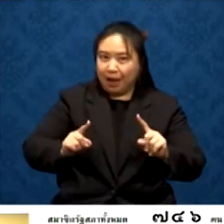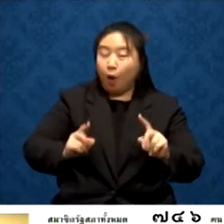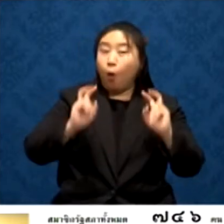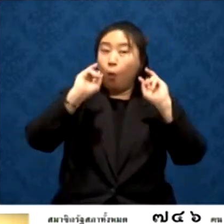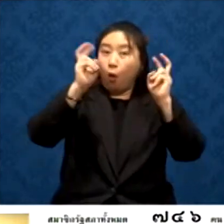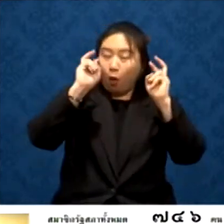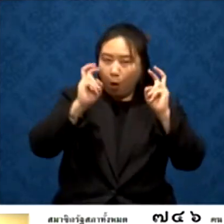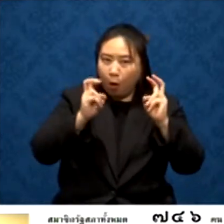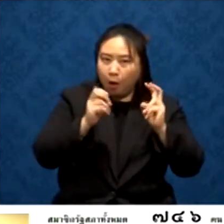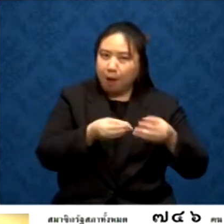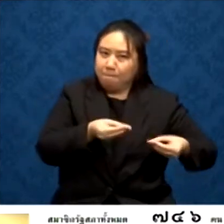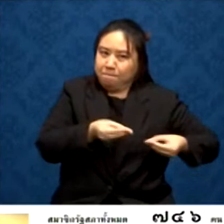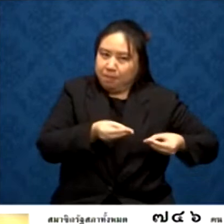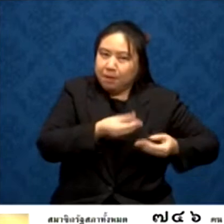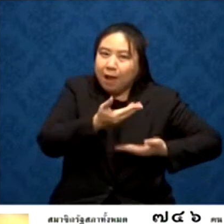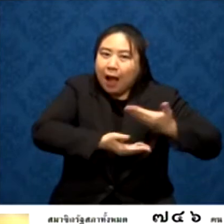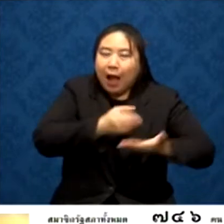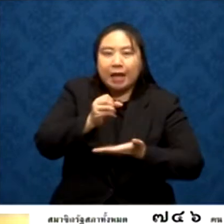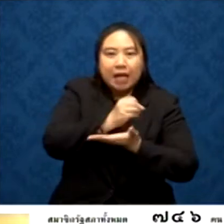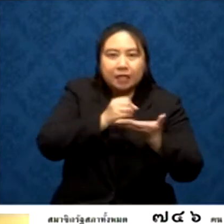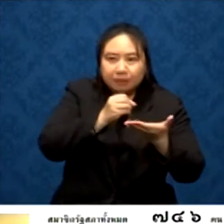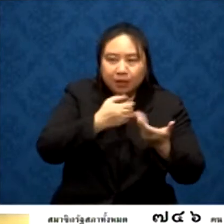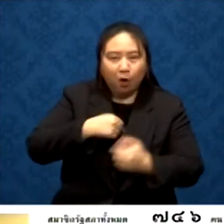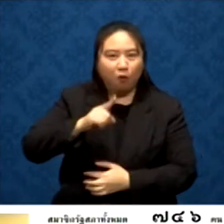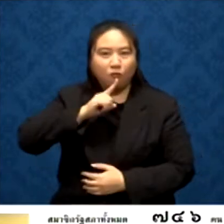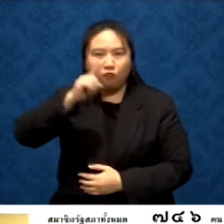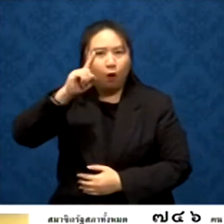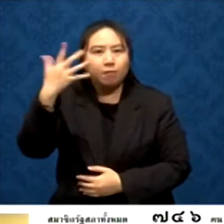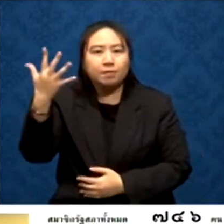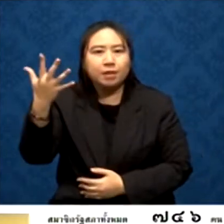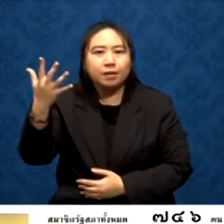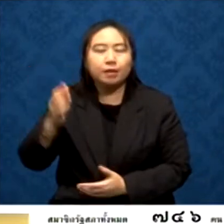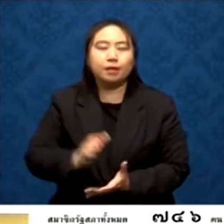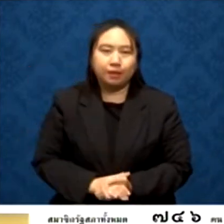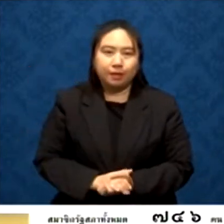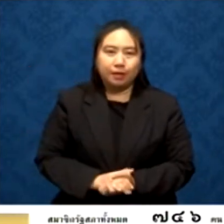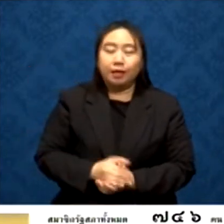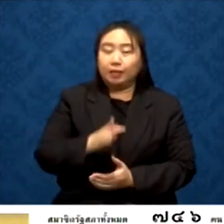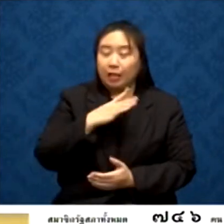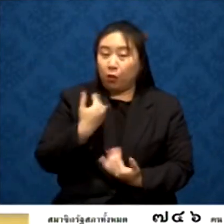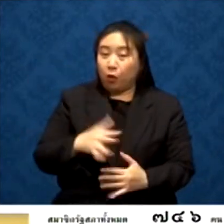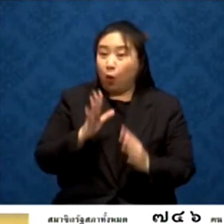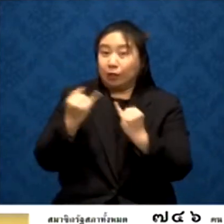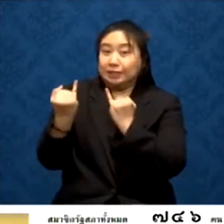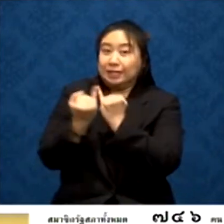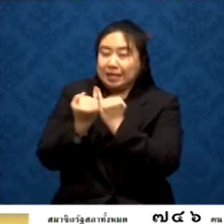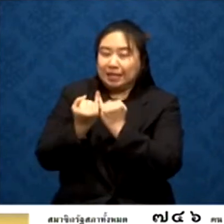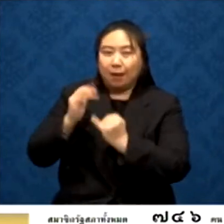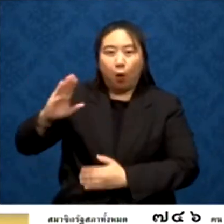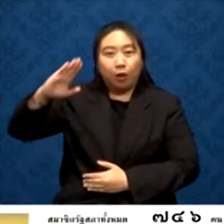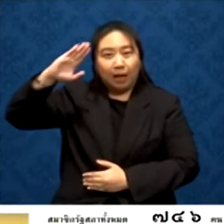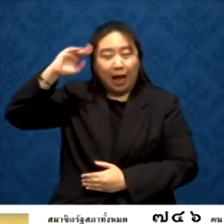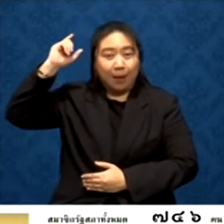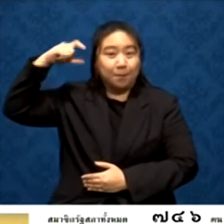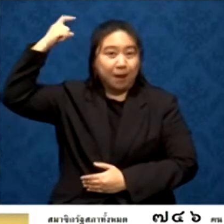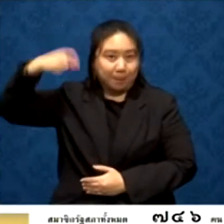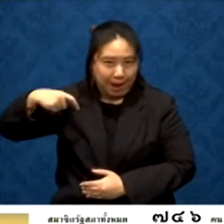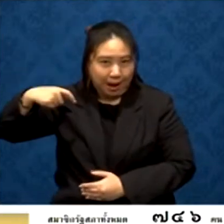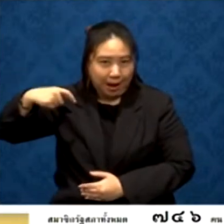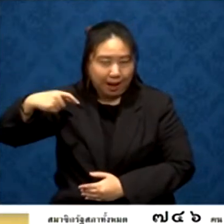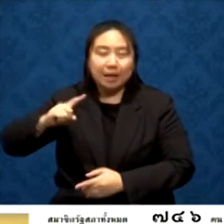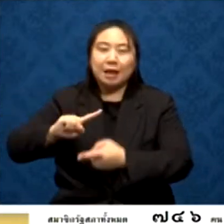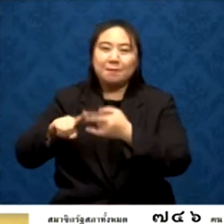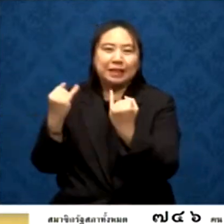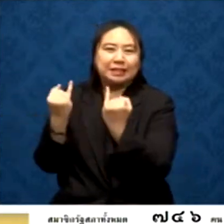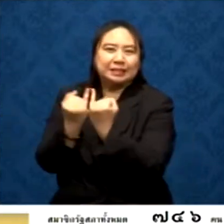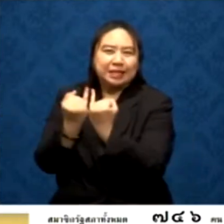จ้งเมื่อเทียบกับทุนมินลัดคนสนิทของผู้นำเผด็จการทหารพม่าและเป็นเพื่อนคู่ขาของทรงเ